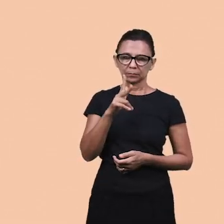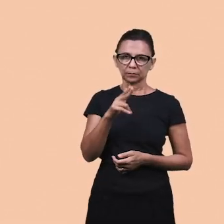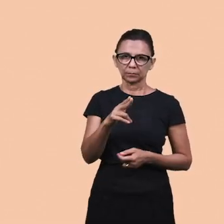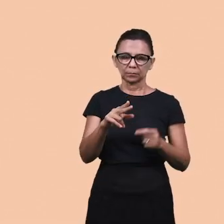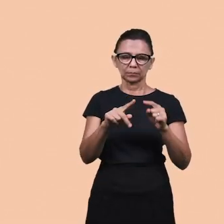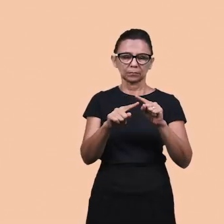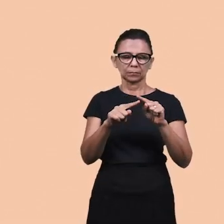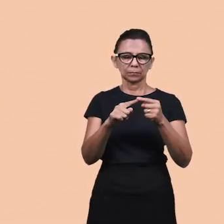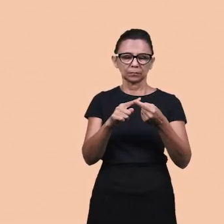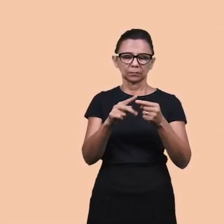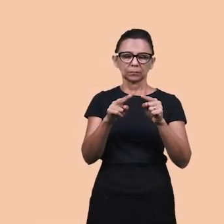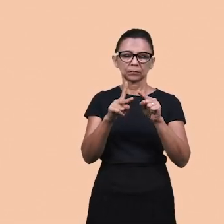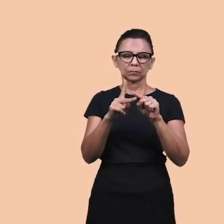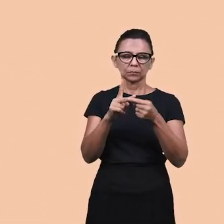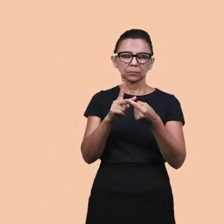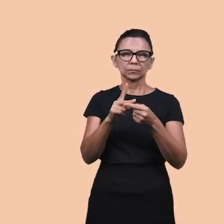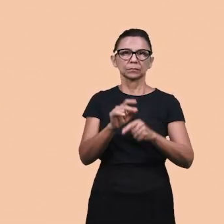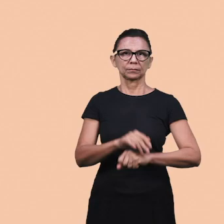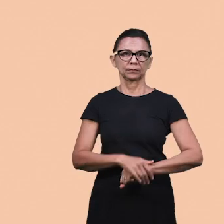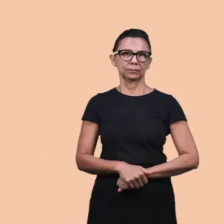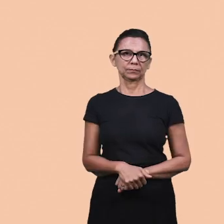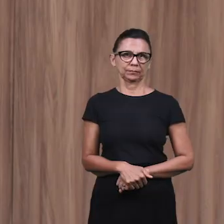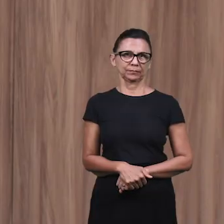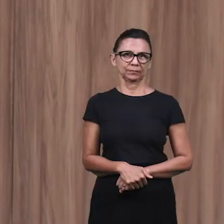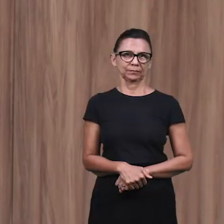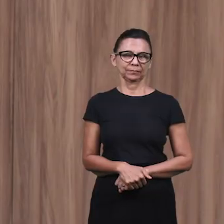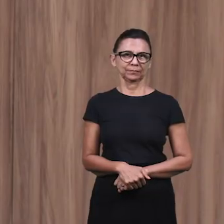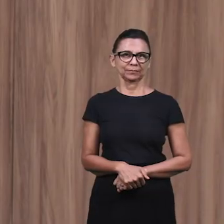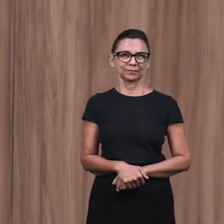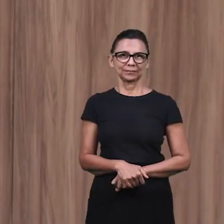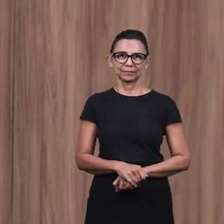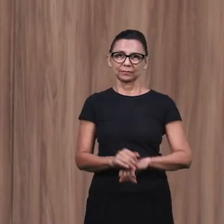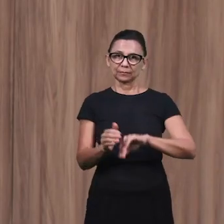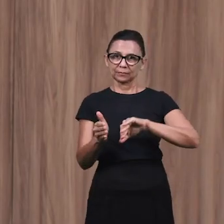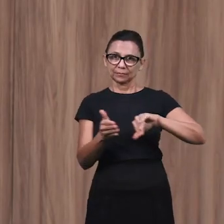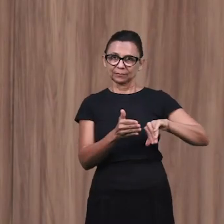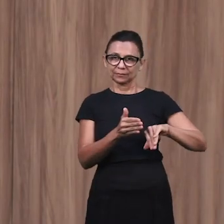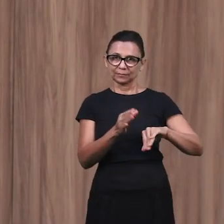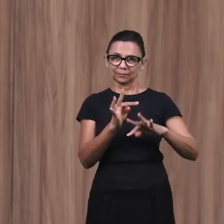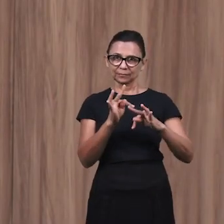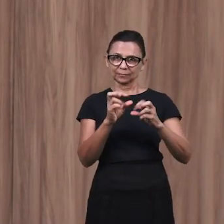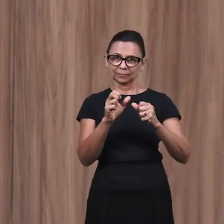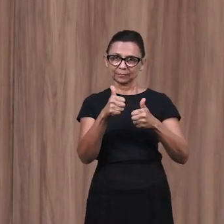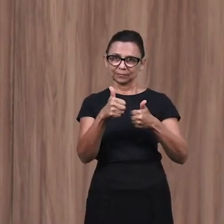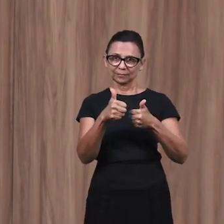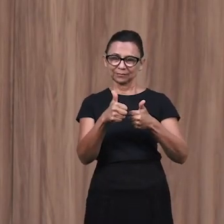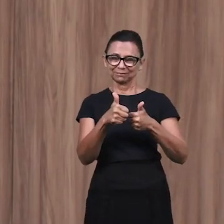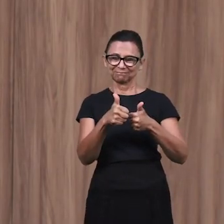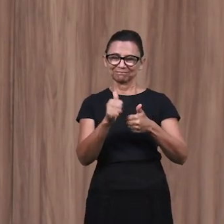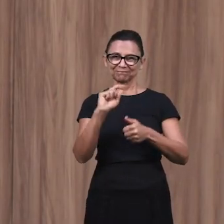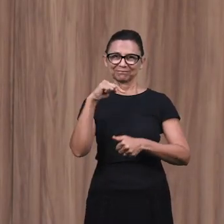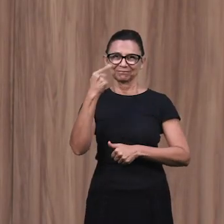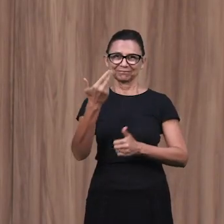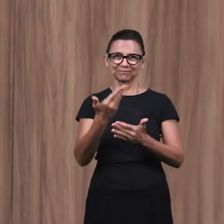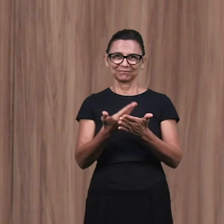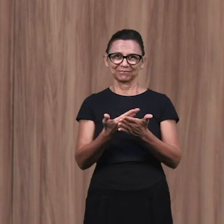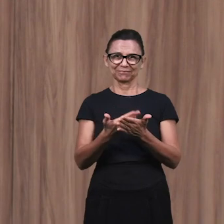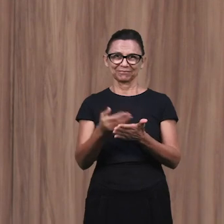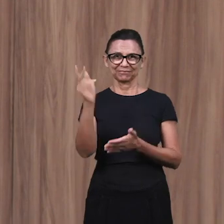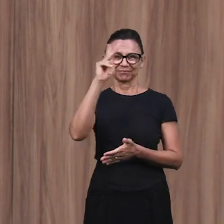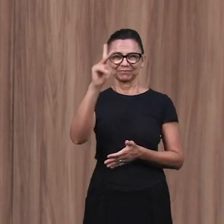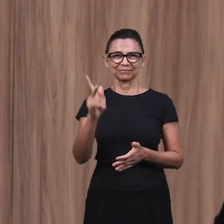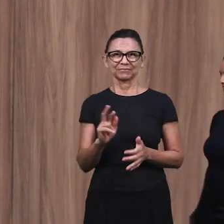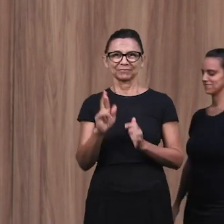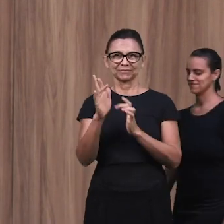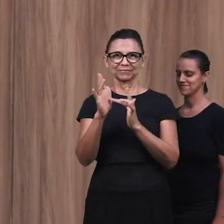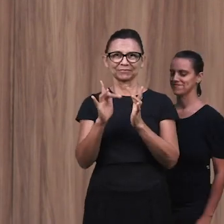de ciseaux sans pointe. Nous allons séparer tout cela. Amen. À la prochaine